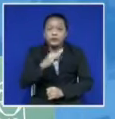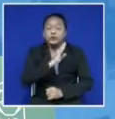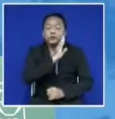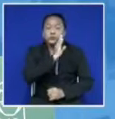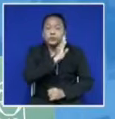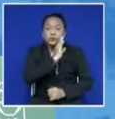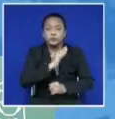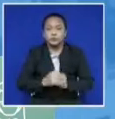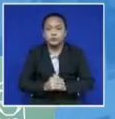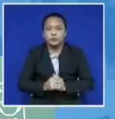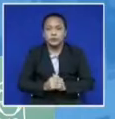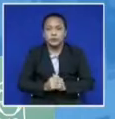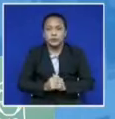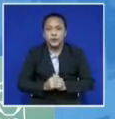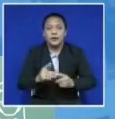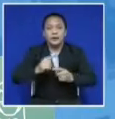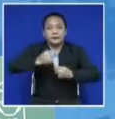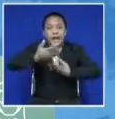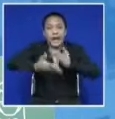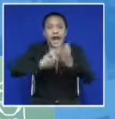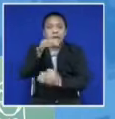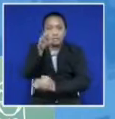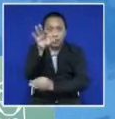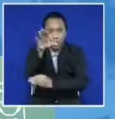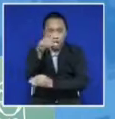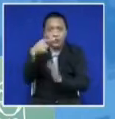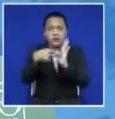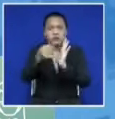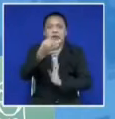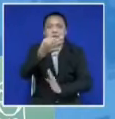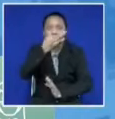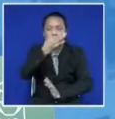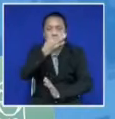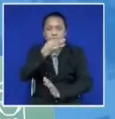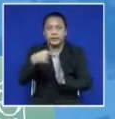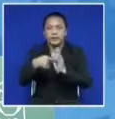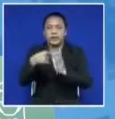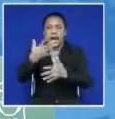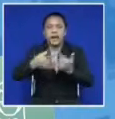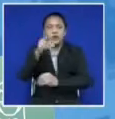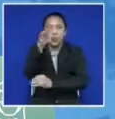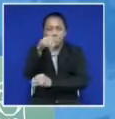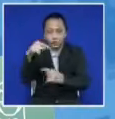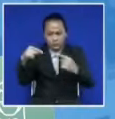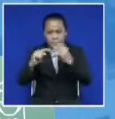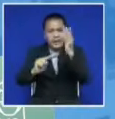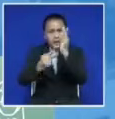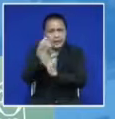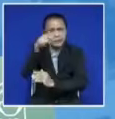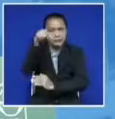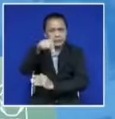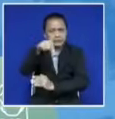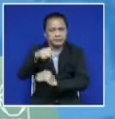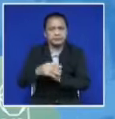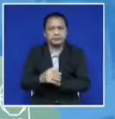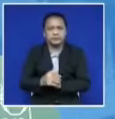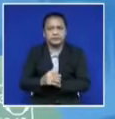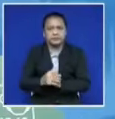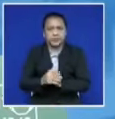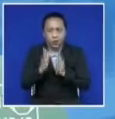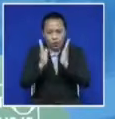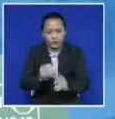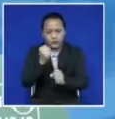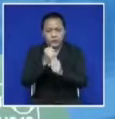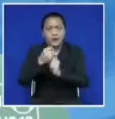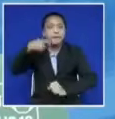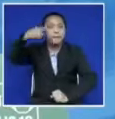ที่ตลาดกลางกุ้งนะครับที่มหาชัยนะครับก็เป็นแหล่งที่มีแรงงานพม่